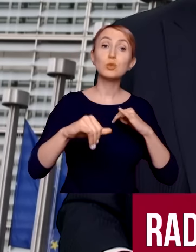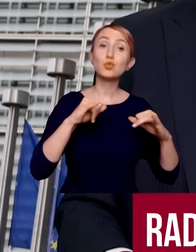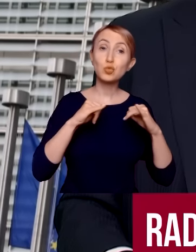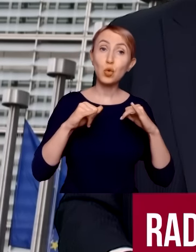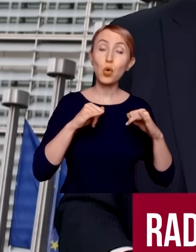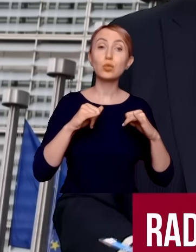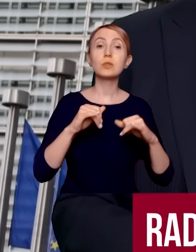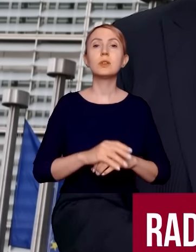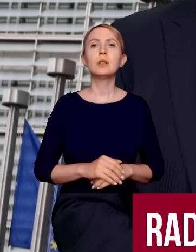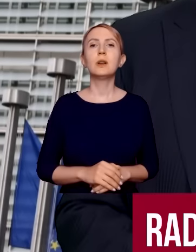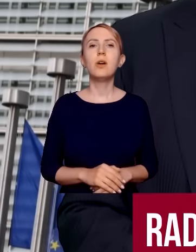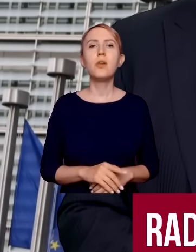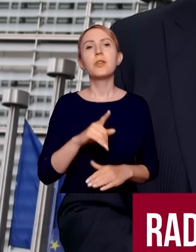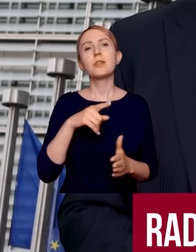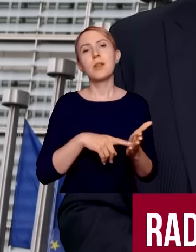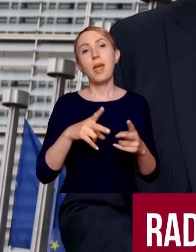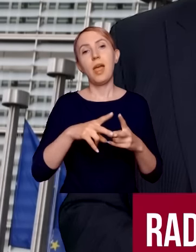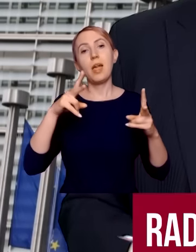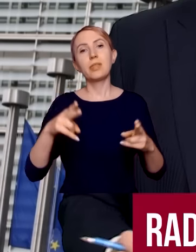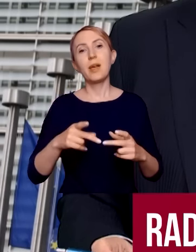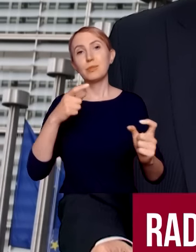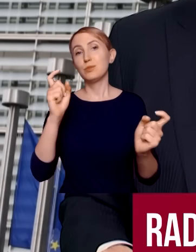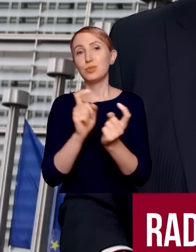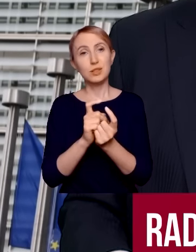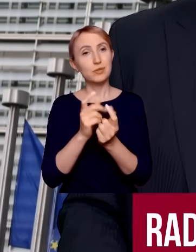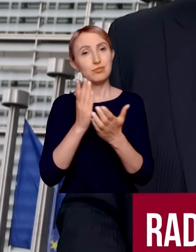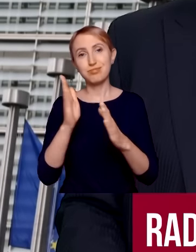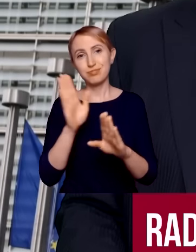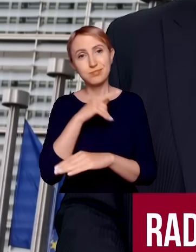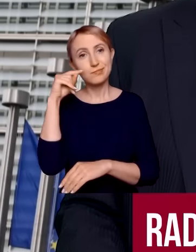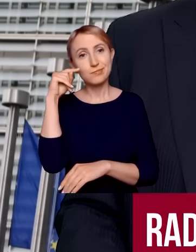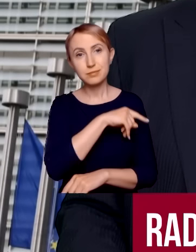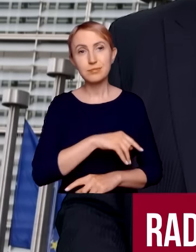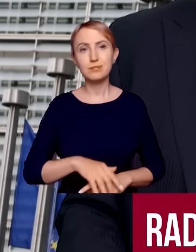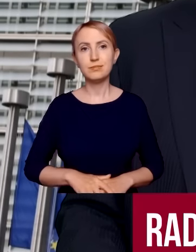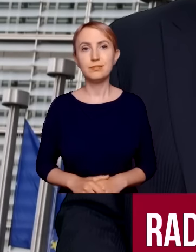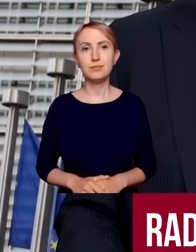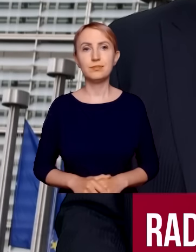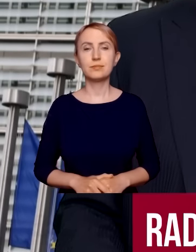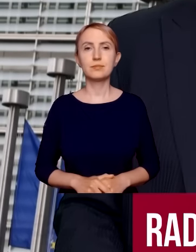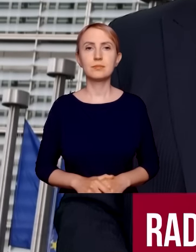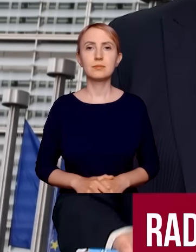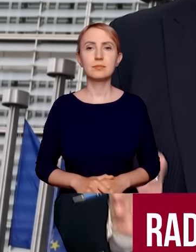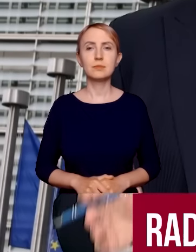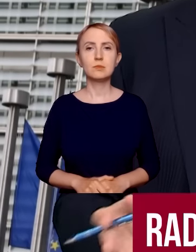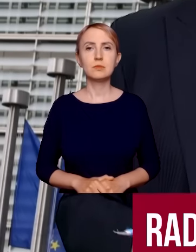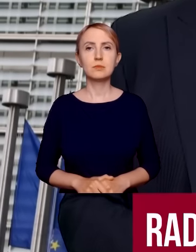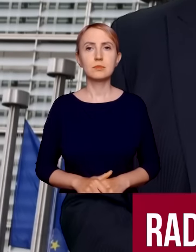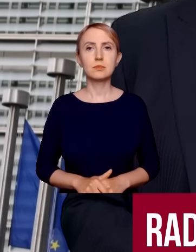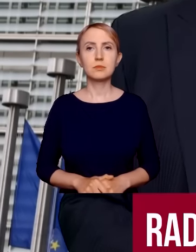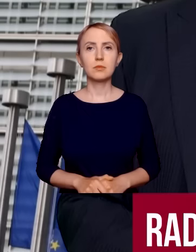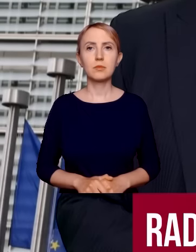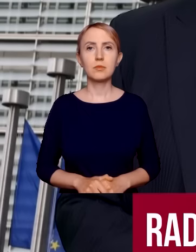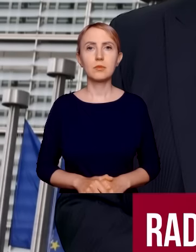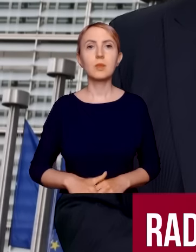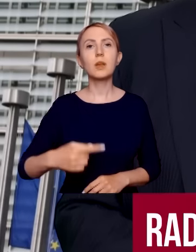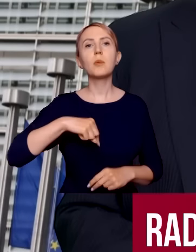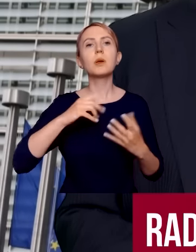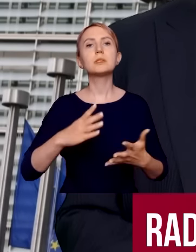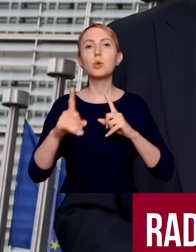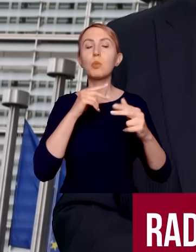tutaj etap do sprzeciwu został w jakiś sposób przegapiony. Mamy rozmawiać o